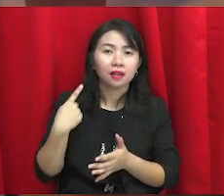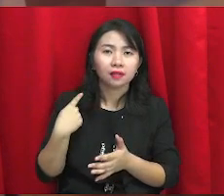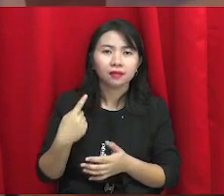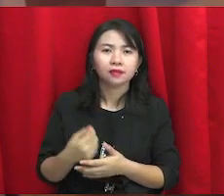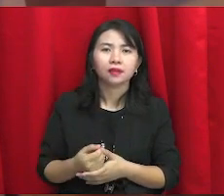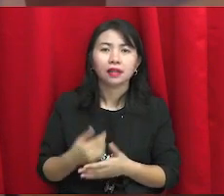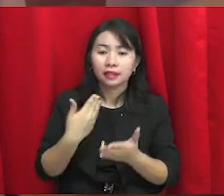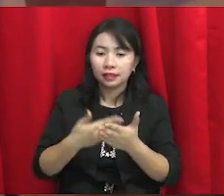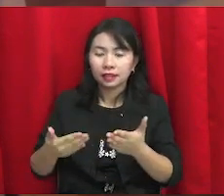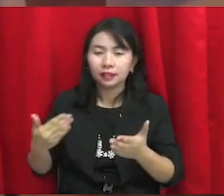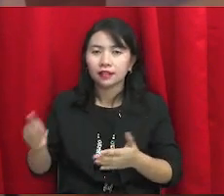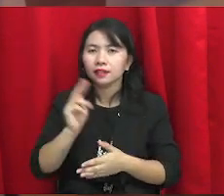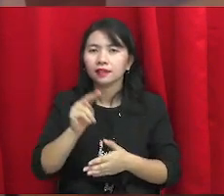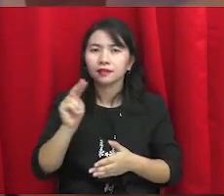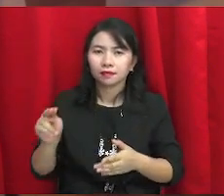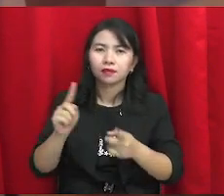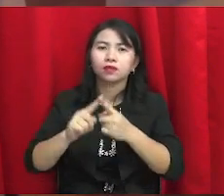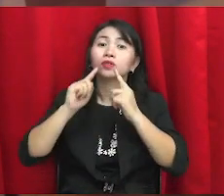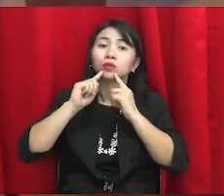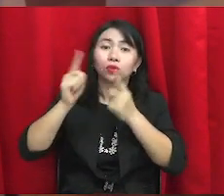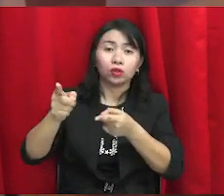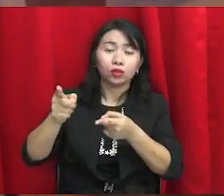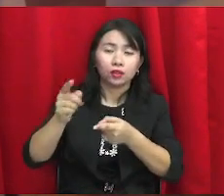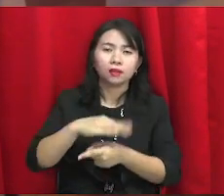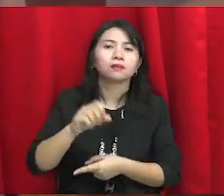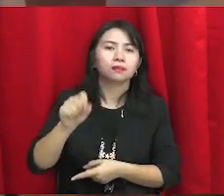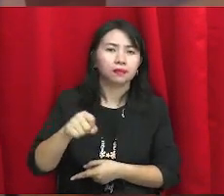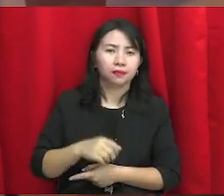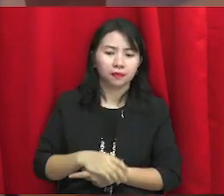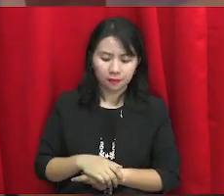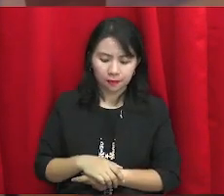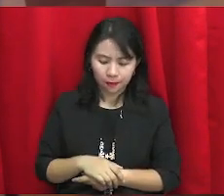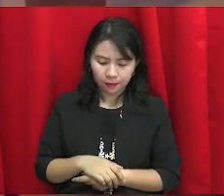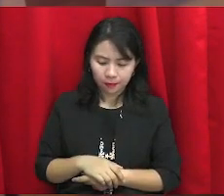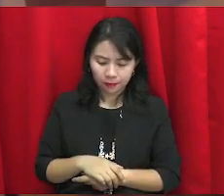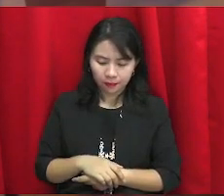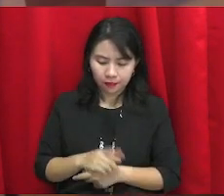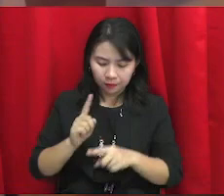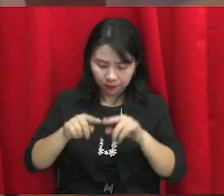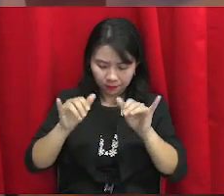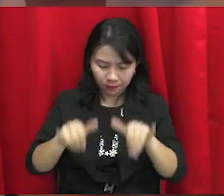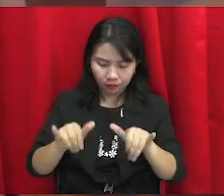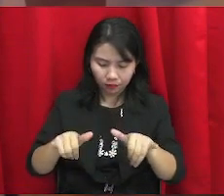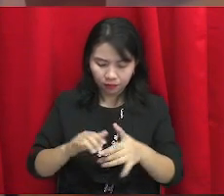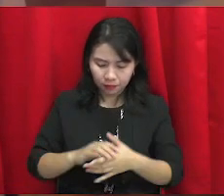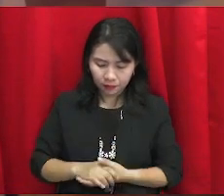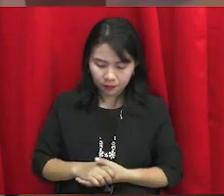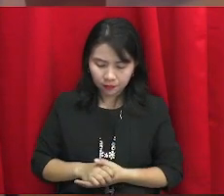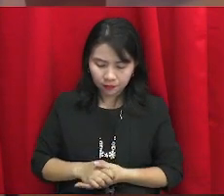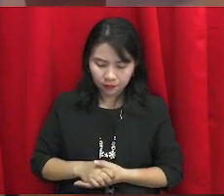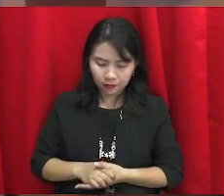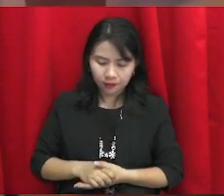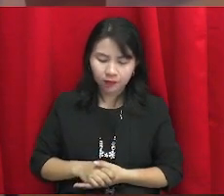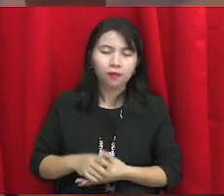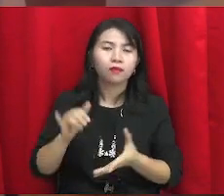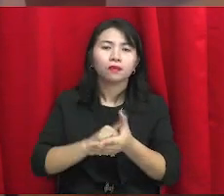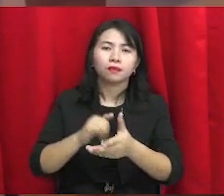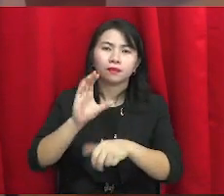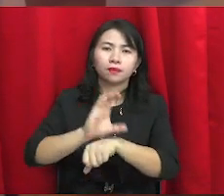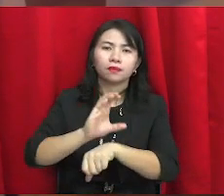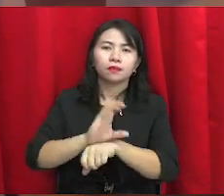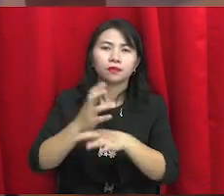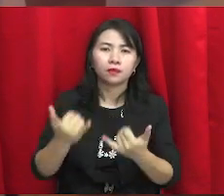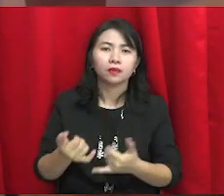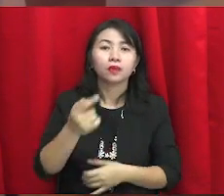sagutin. May yeah. mga meron lang talaga. So, well, anyways, that's the church mga kapatid.